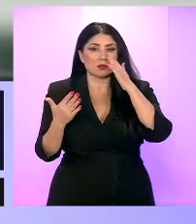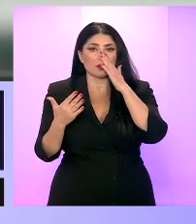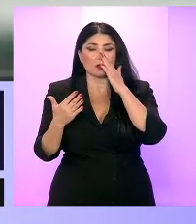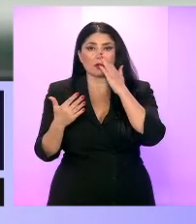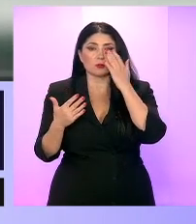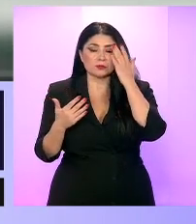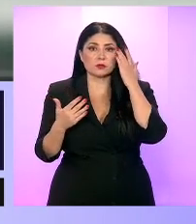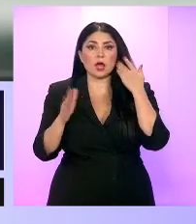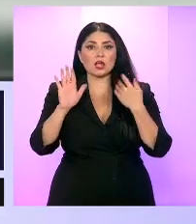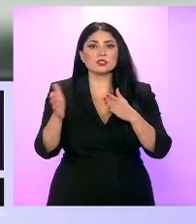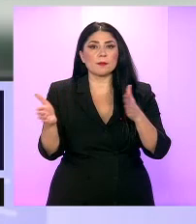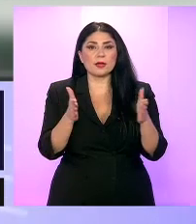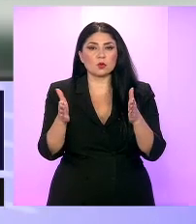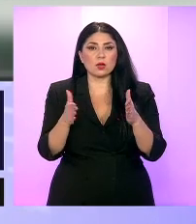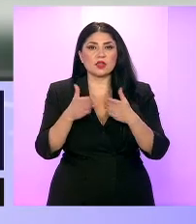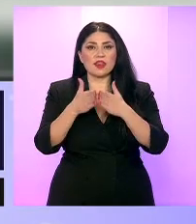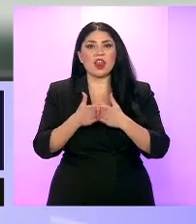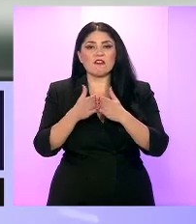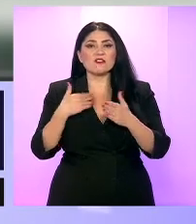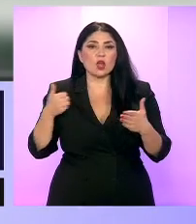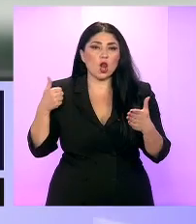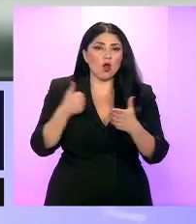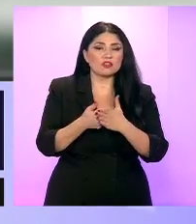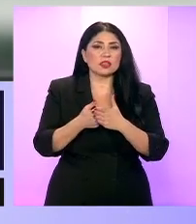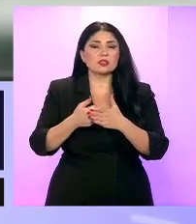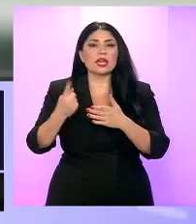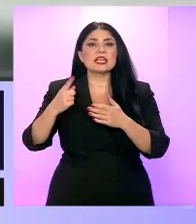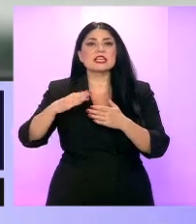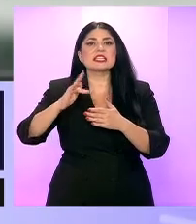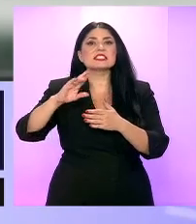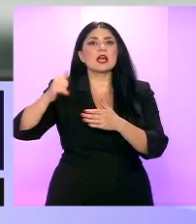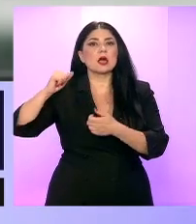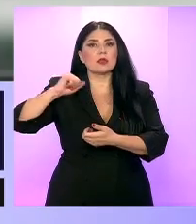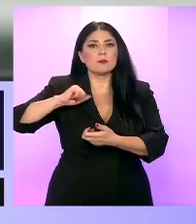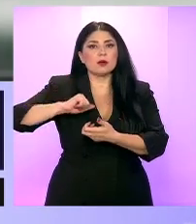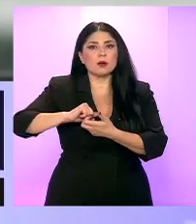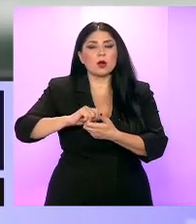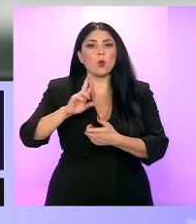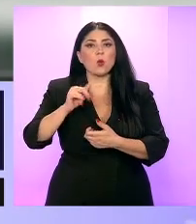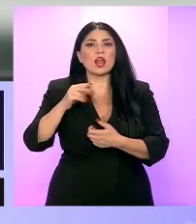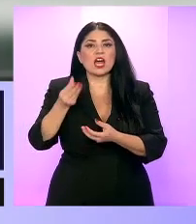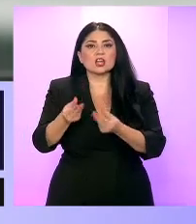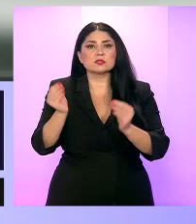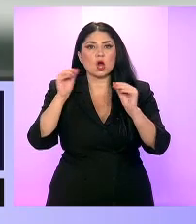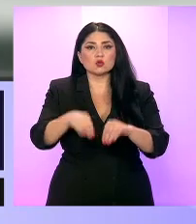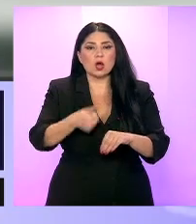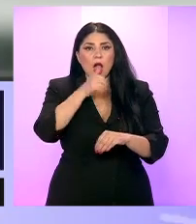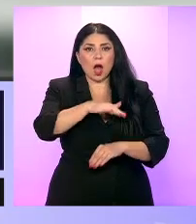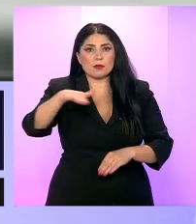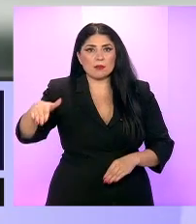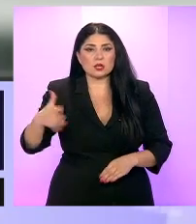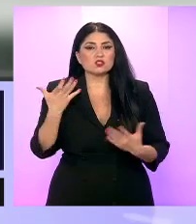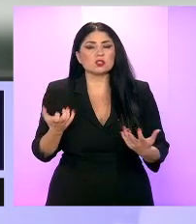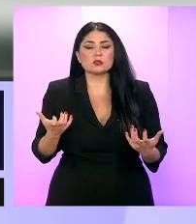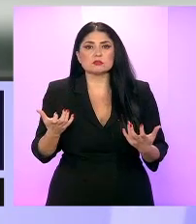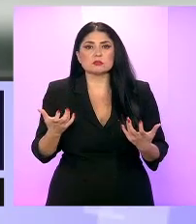posibil ca în acest interval nava să fie lovită de stânci și atunci urea, îngrășământul să ajungă în mare. Ce ar însemna asta